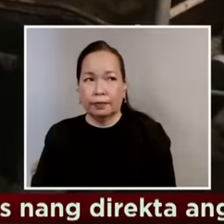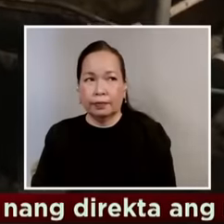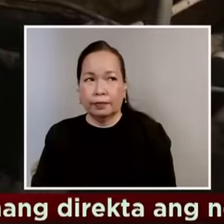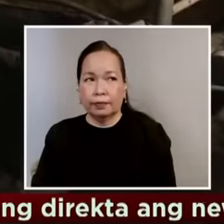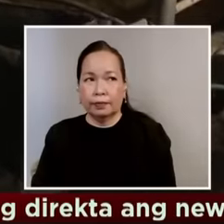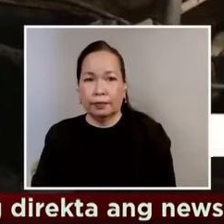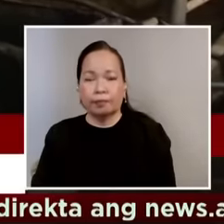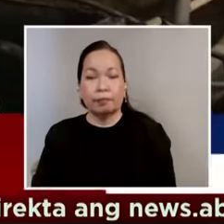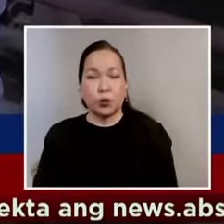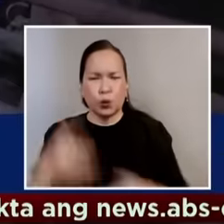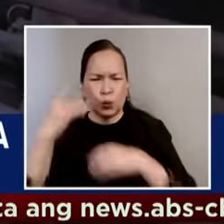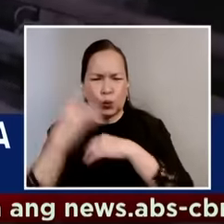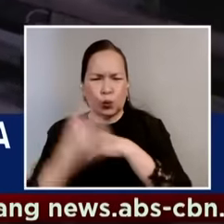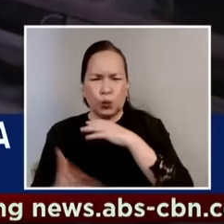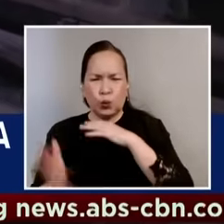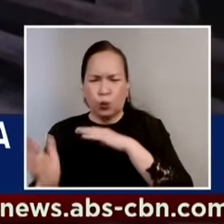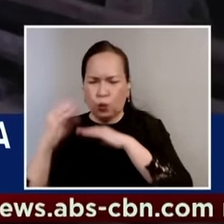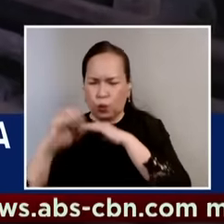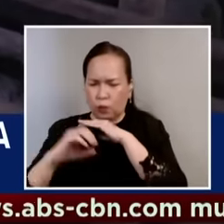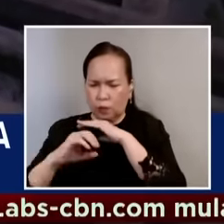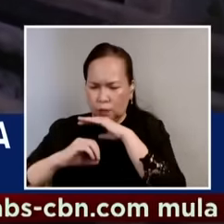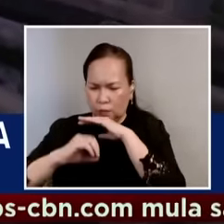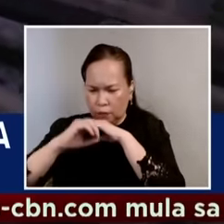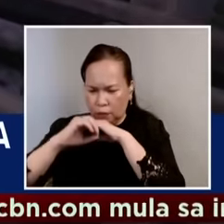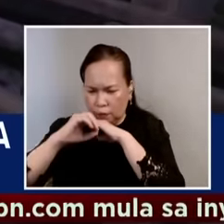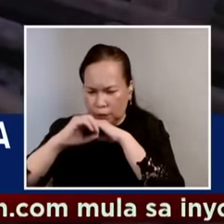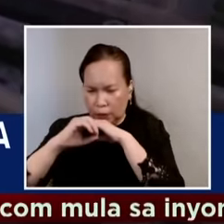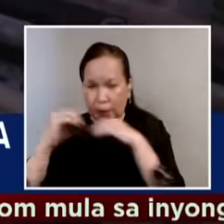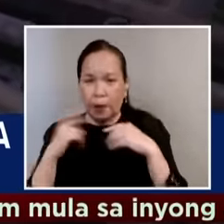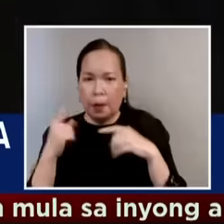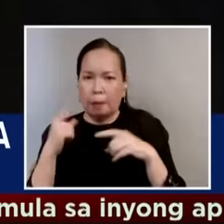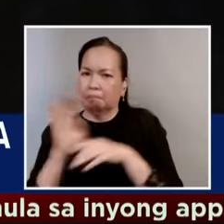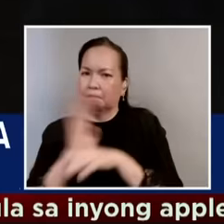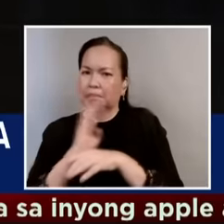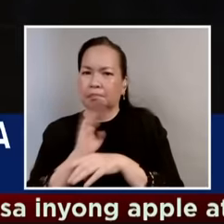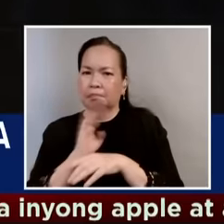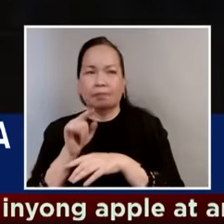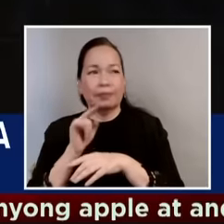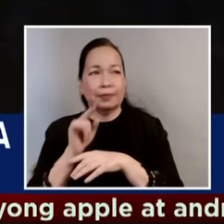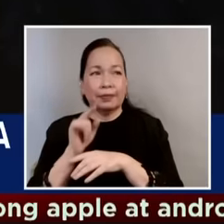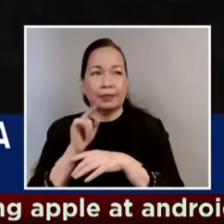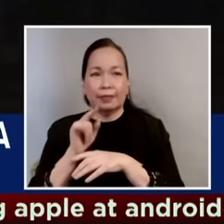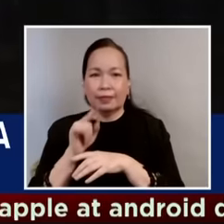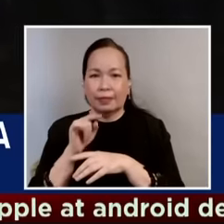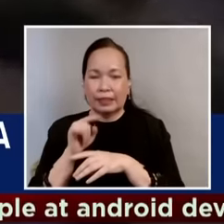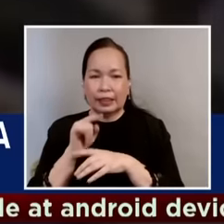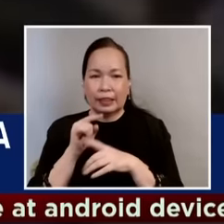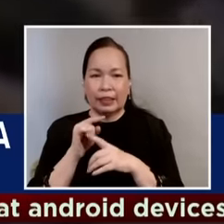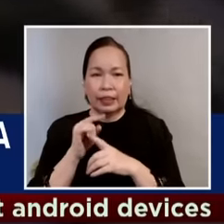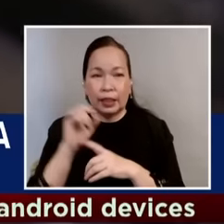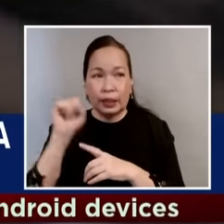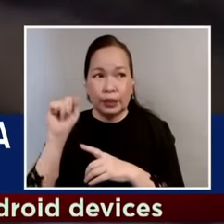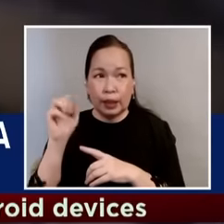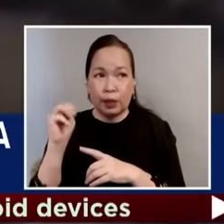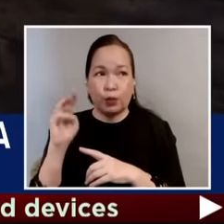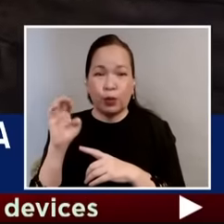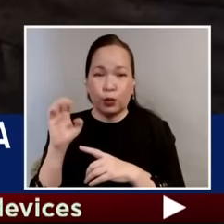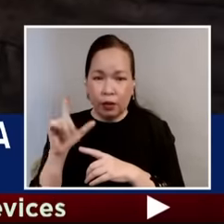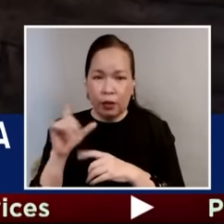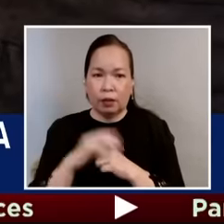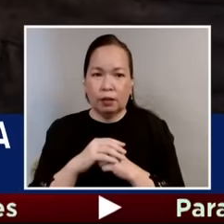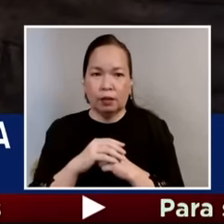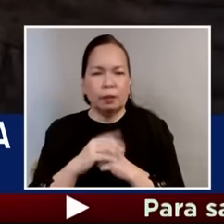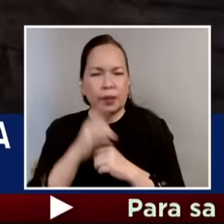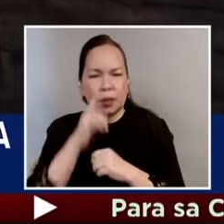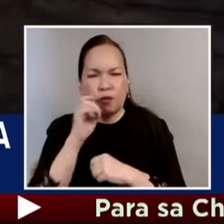Madaling araw pa lamang pero abala na sa kanyang dairy farm si Ginoong Samuel Mercader, 48